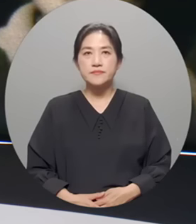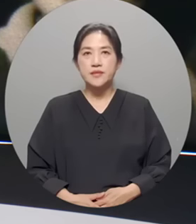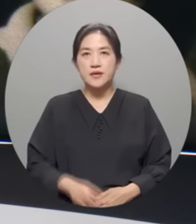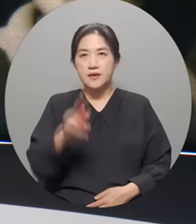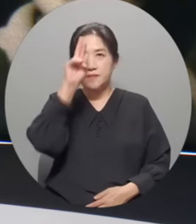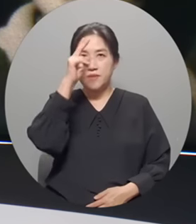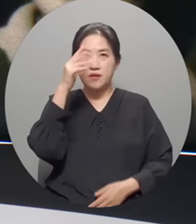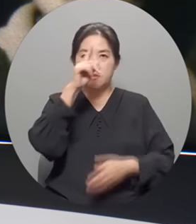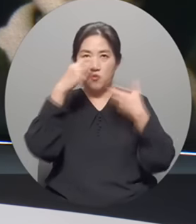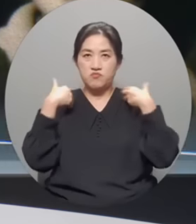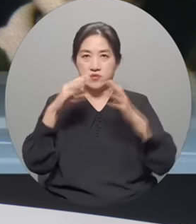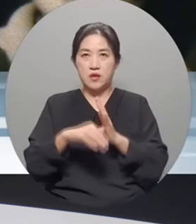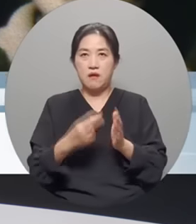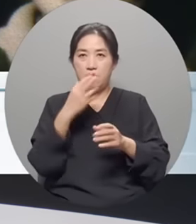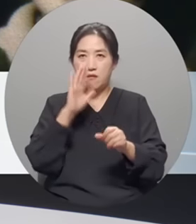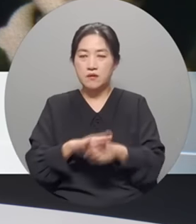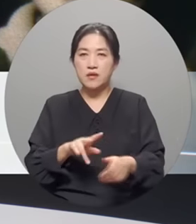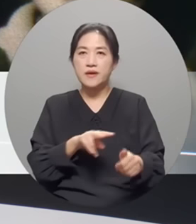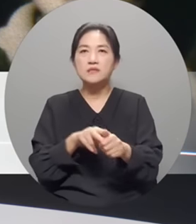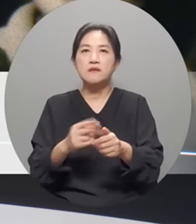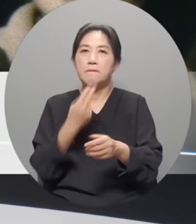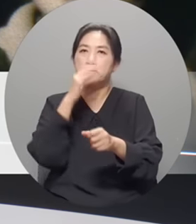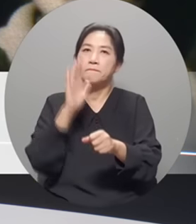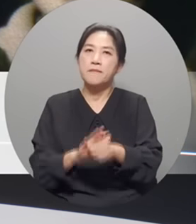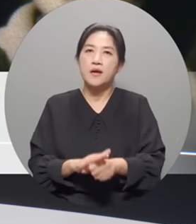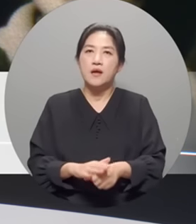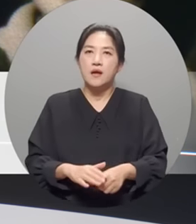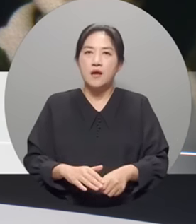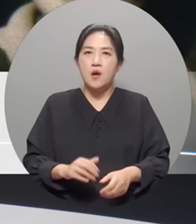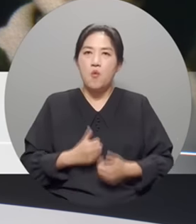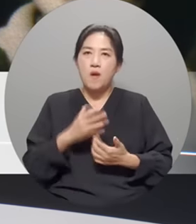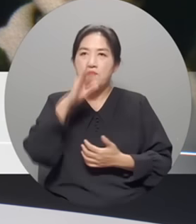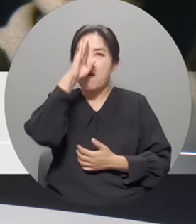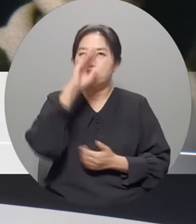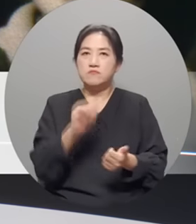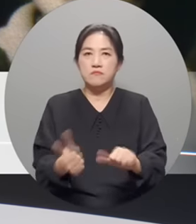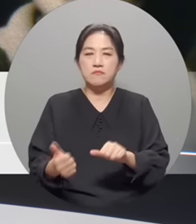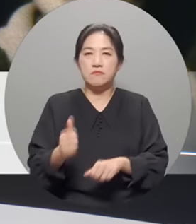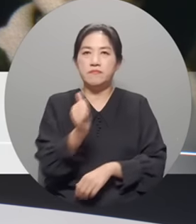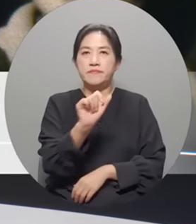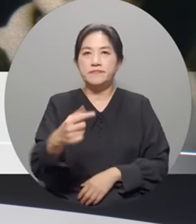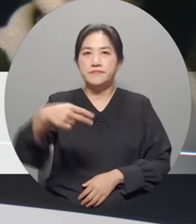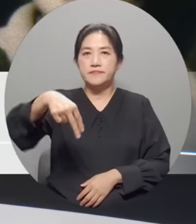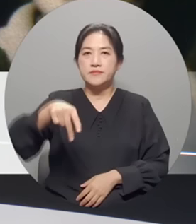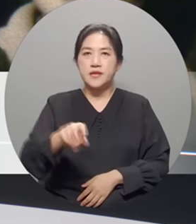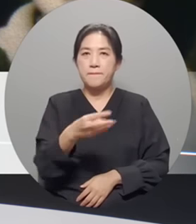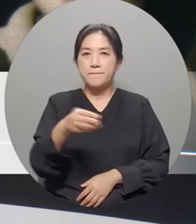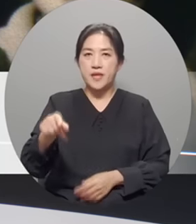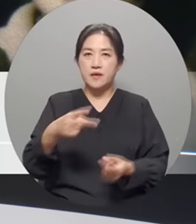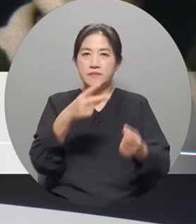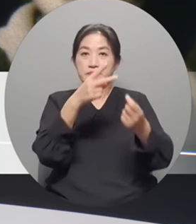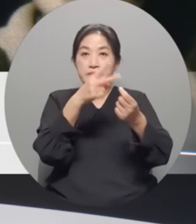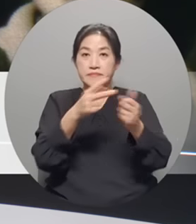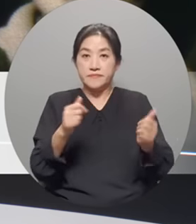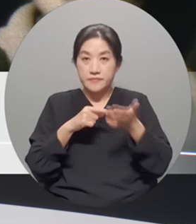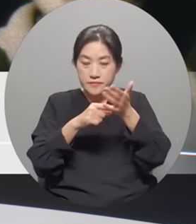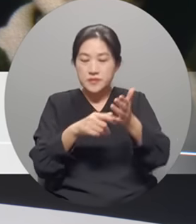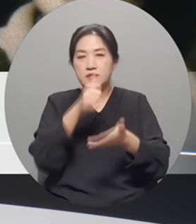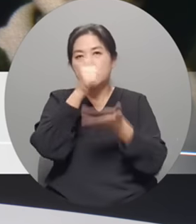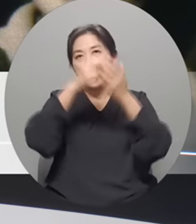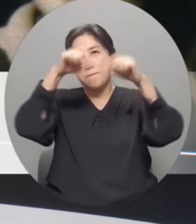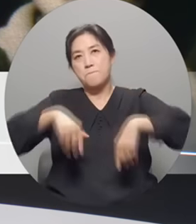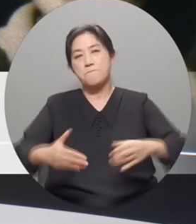박정희 정권 시절 억울하게 간첩으로 몰려 결국 화병으로 숨진 고 한삼택 씨가 재심 항소심에서도 무죄 선고를